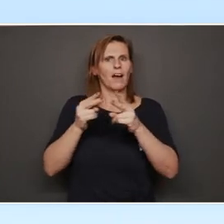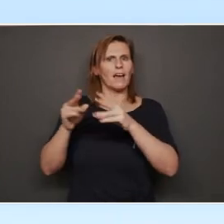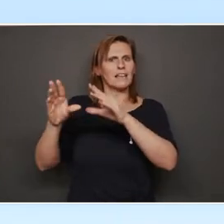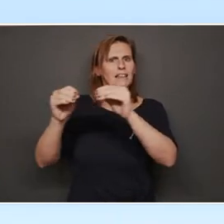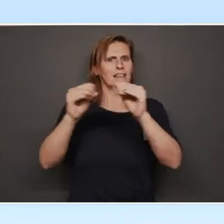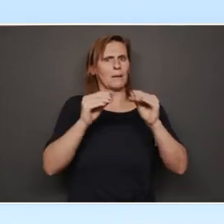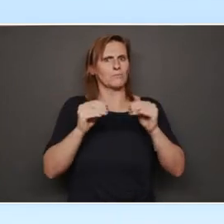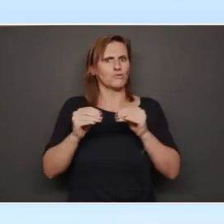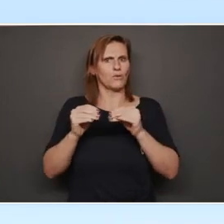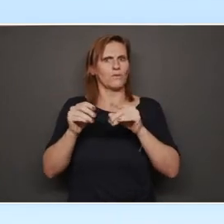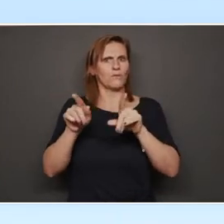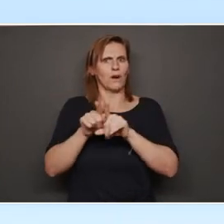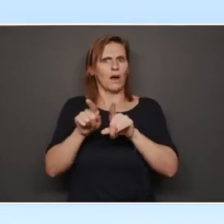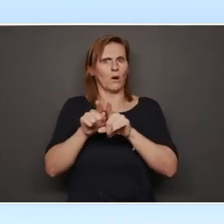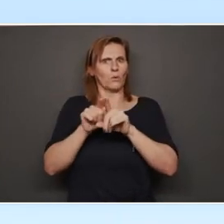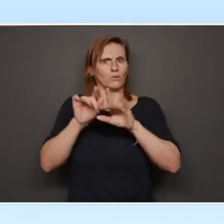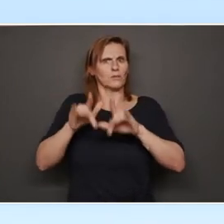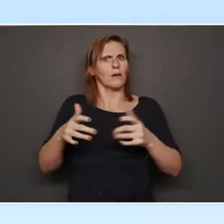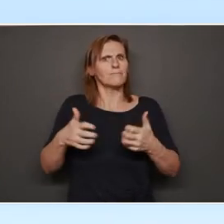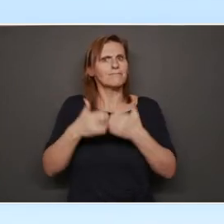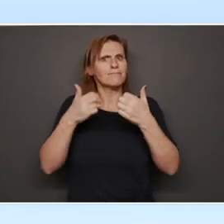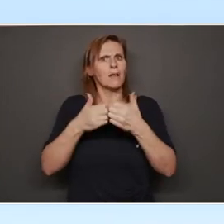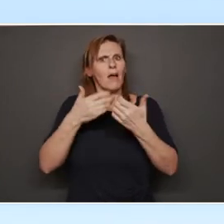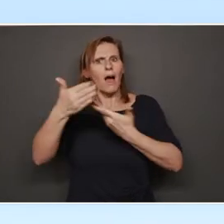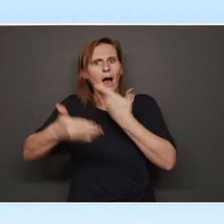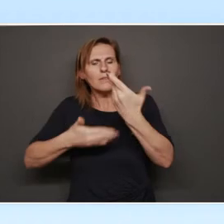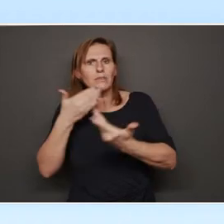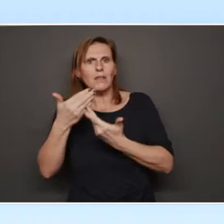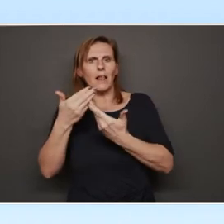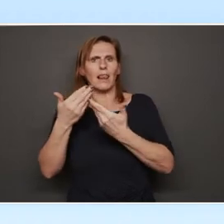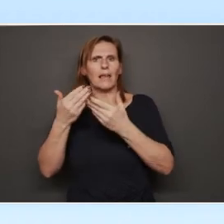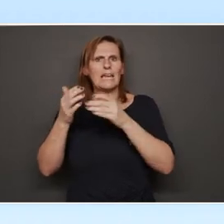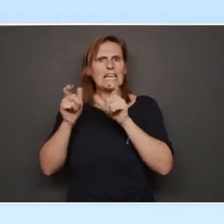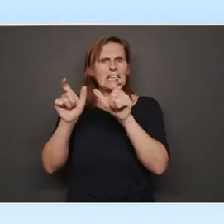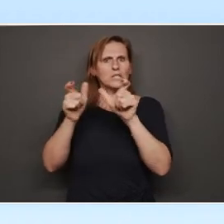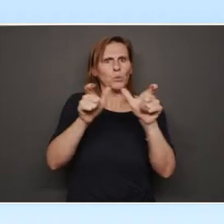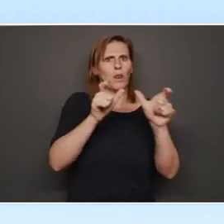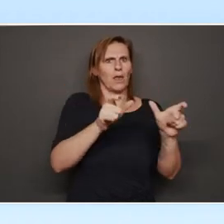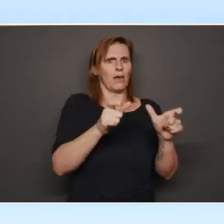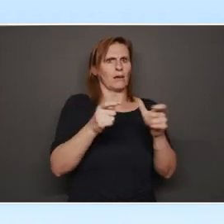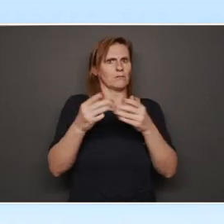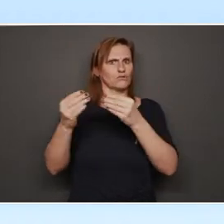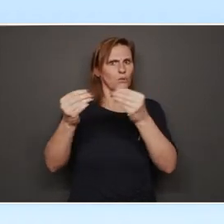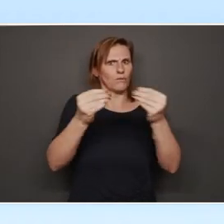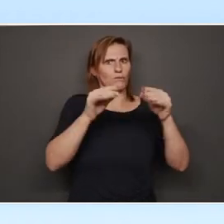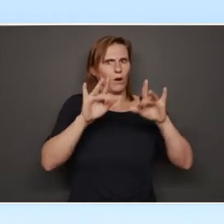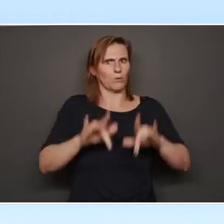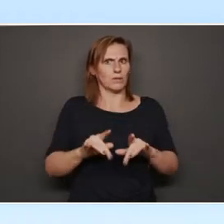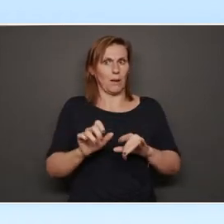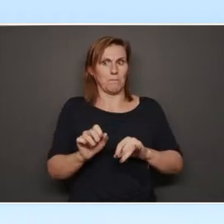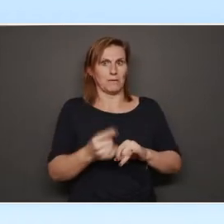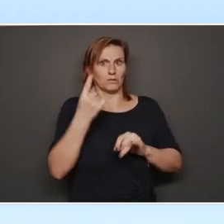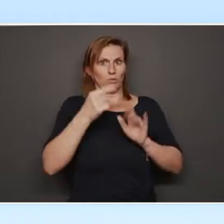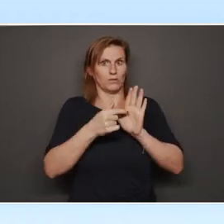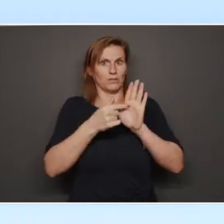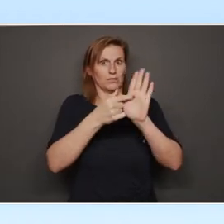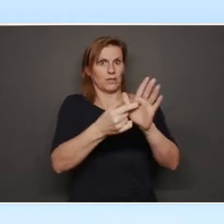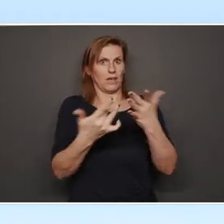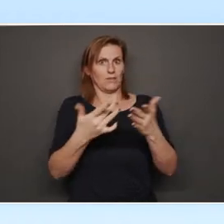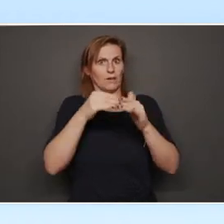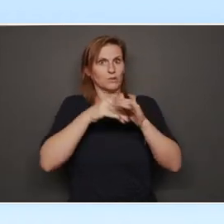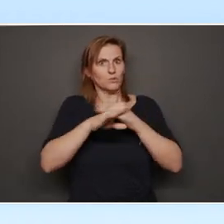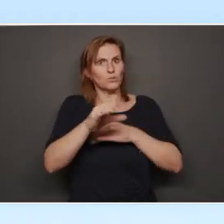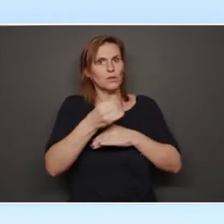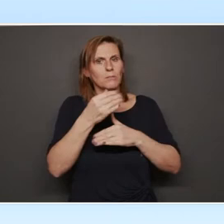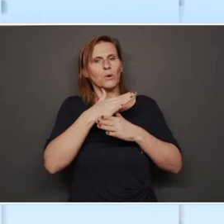Erpfendorf ist im Bereich Herstellung und Handel mit Isolier- und Dämmstoffen tätig. Besonders hervorzuheben ist, dass das Unternehmen